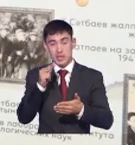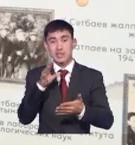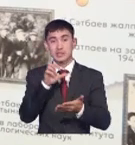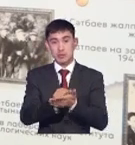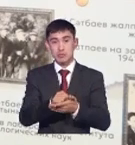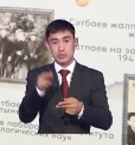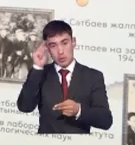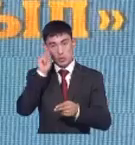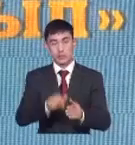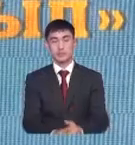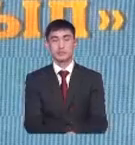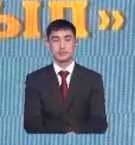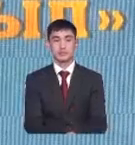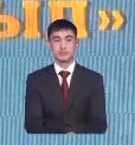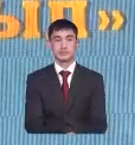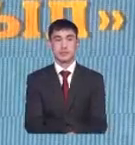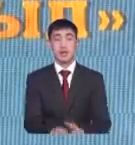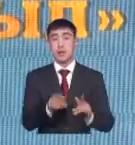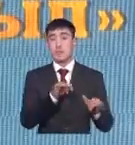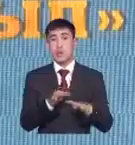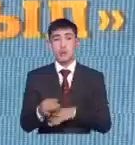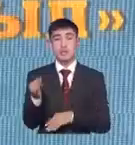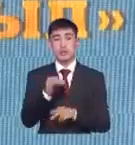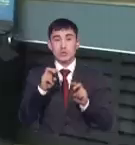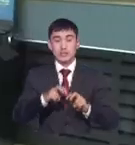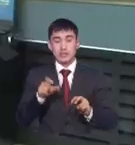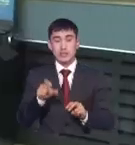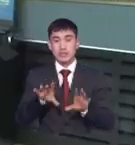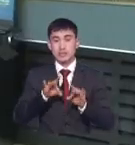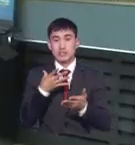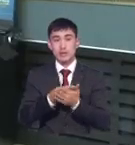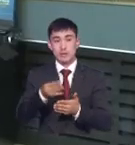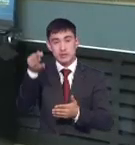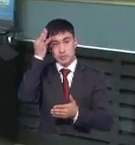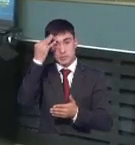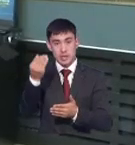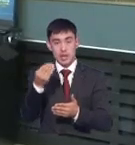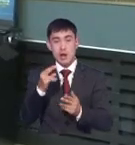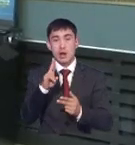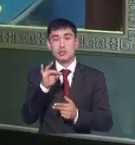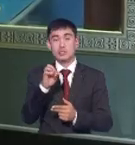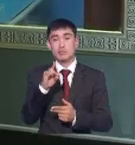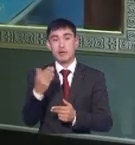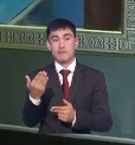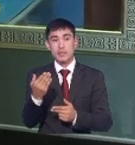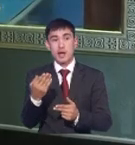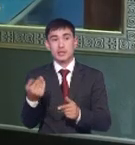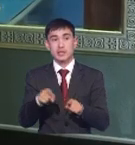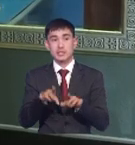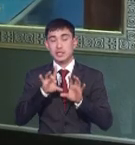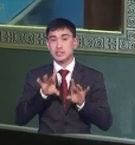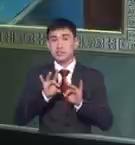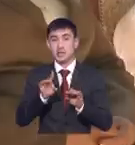займётся наукой в ходе мероприятия историки и исследователи поделились своими воспоминаниями о каныше Сатпаеве они также